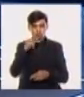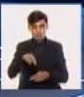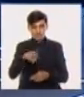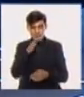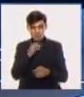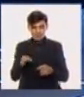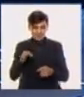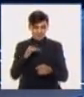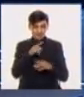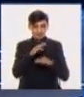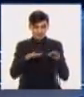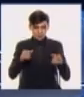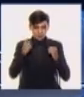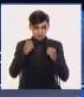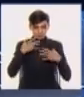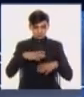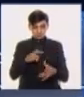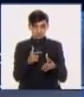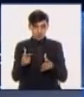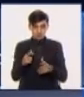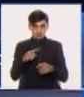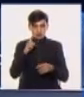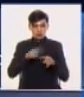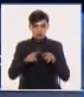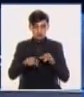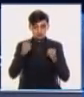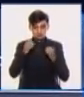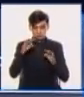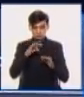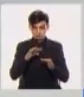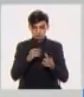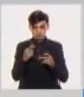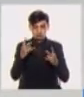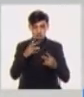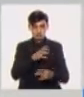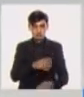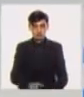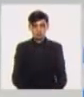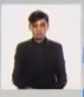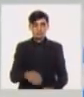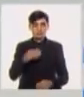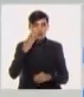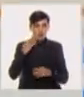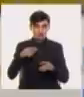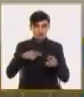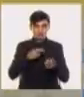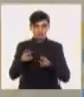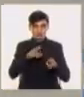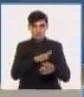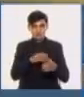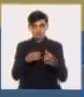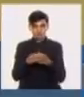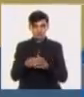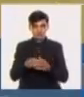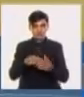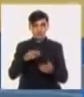и так много пропустили, а ведь им нужно готовиться к международному соревнованию. На льду тренируются члены национальной сборной страны